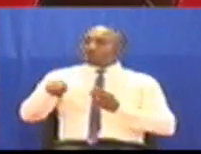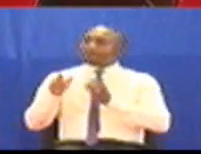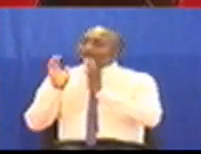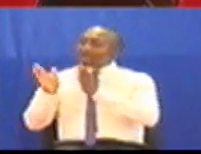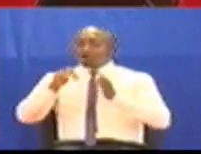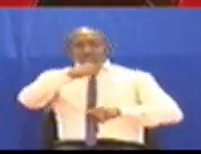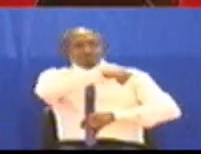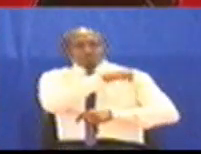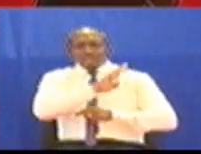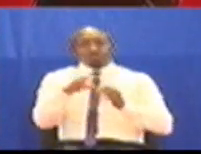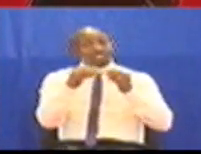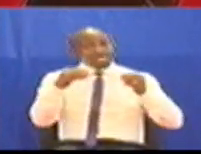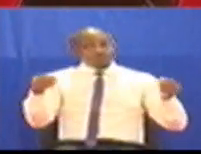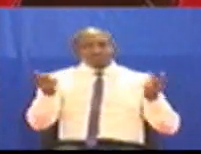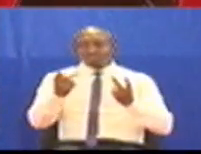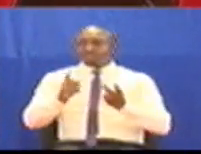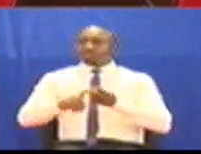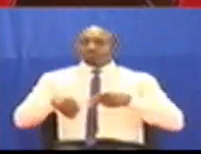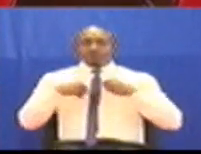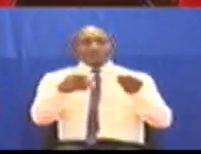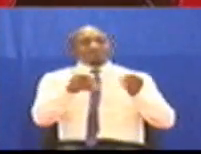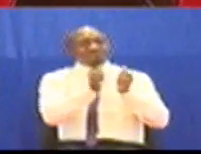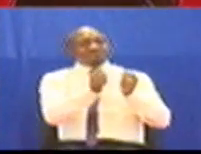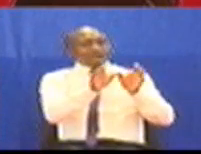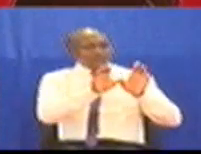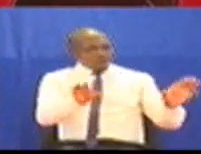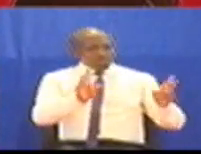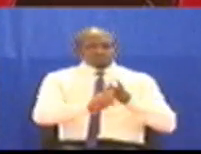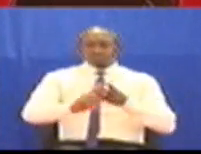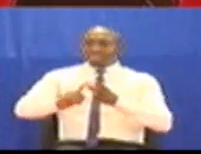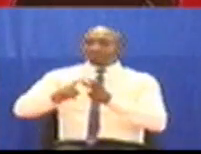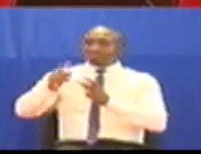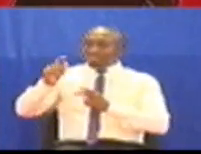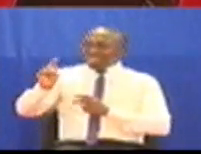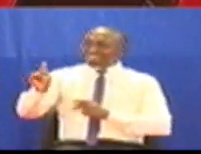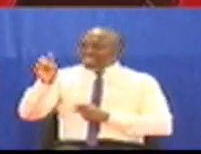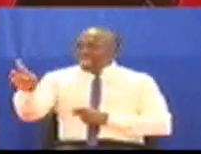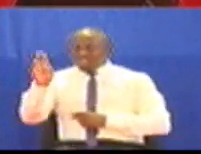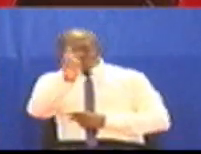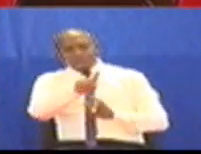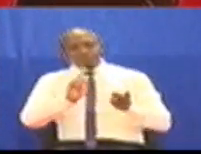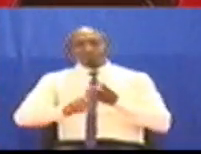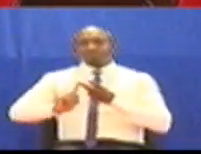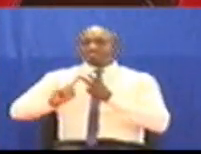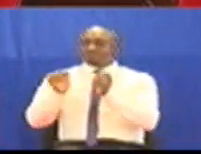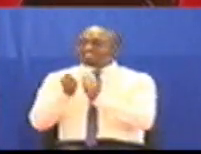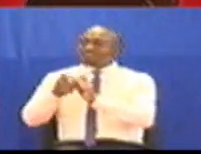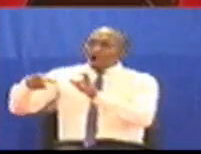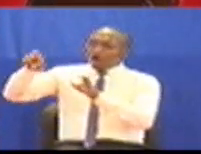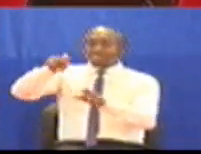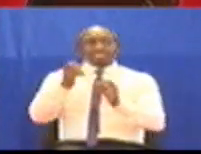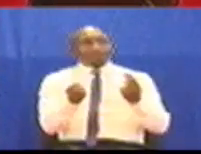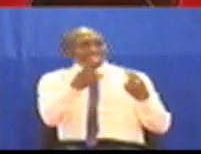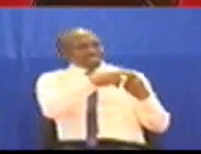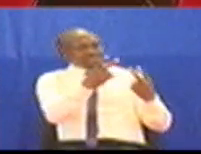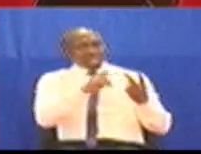bado unachelewa, basi kipewe vitenda kazi maalum, kiwekewe pale x-ray, kiwekewe vitendea kazi maalum, kiongezewe matabibu, lakini